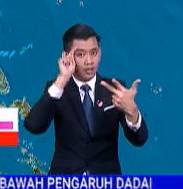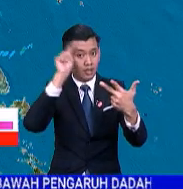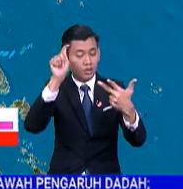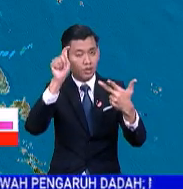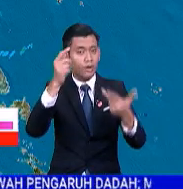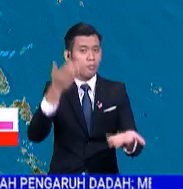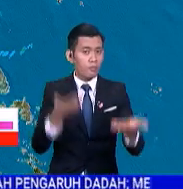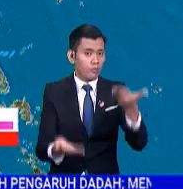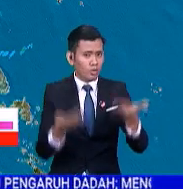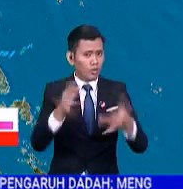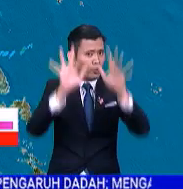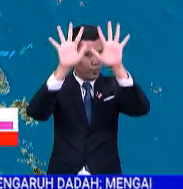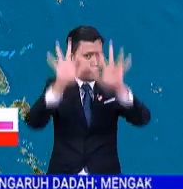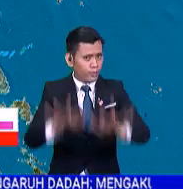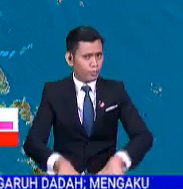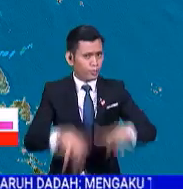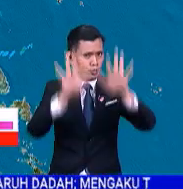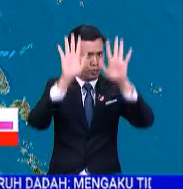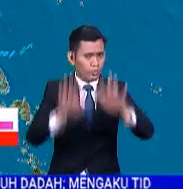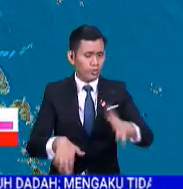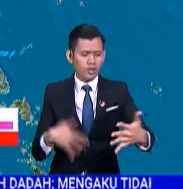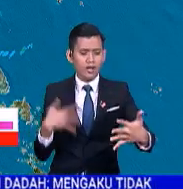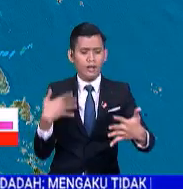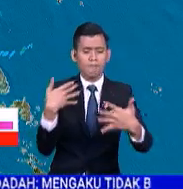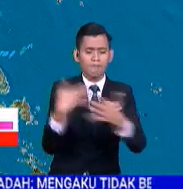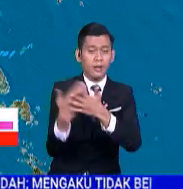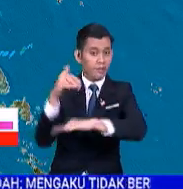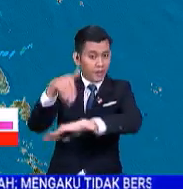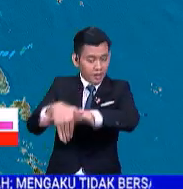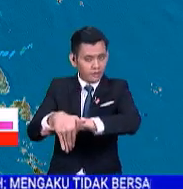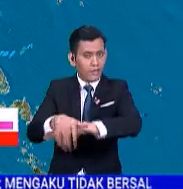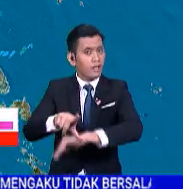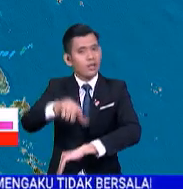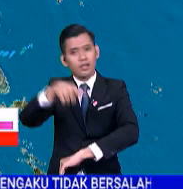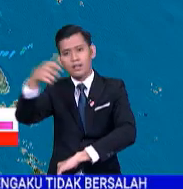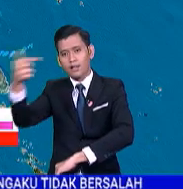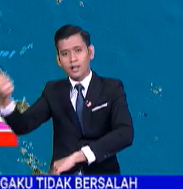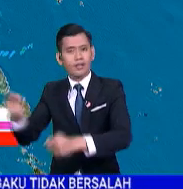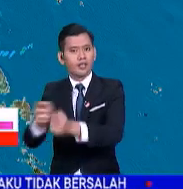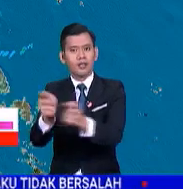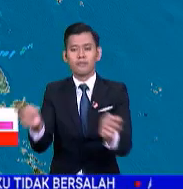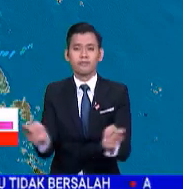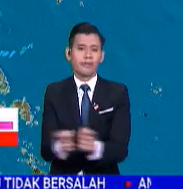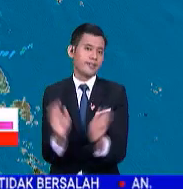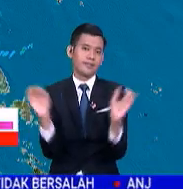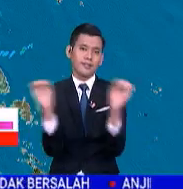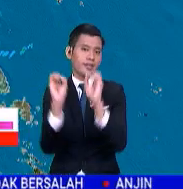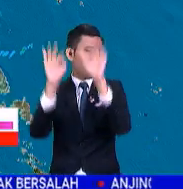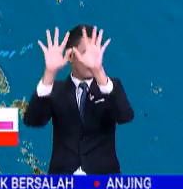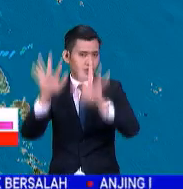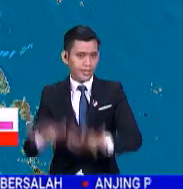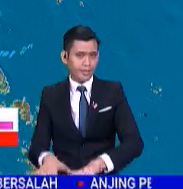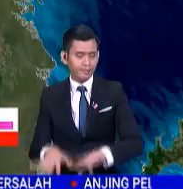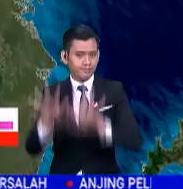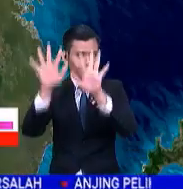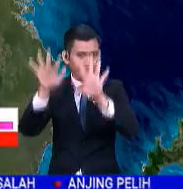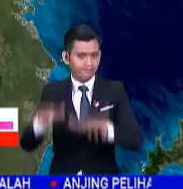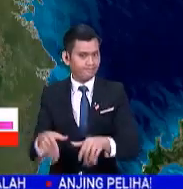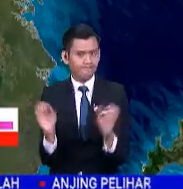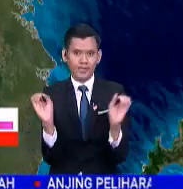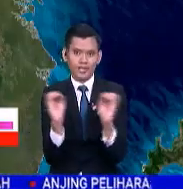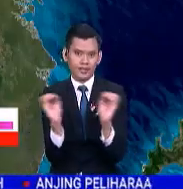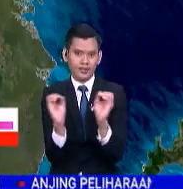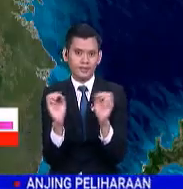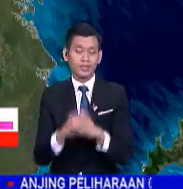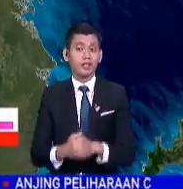akan berlanjutan sehingga ke lewat malam nanti, manakala lain-lain tempat adalah tiada hujan buat masa ini. Seterusnya, kita